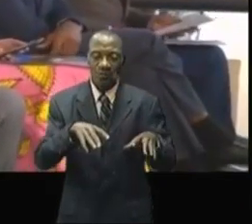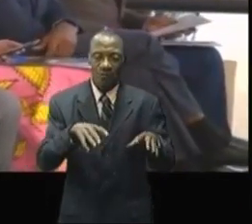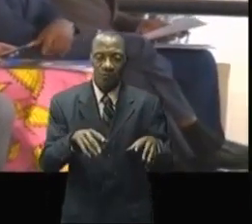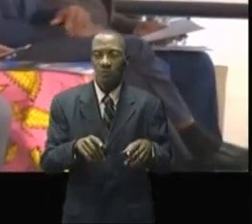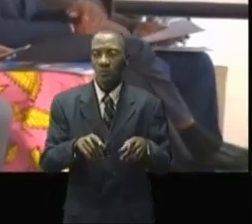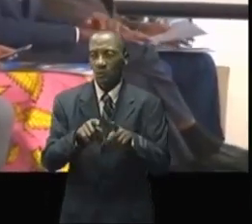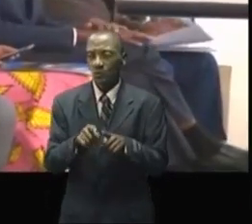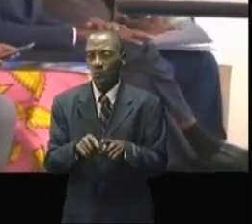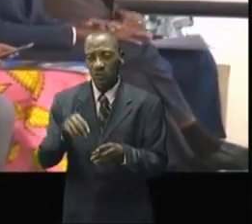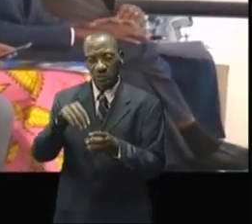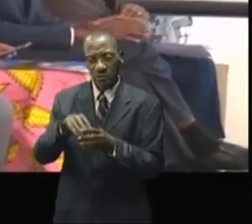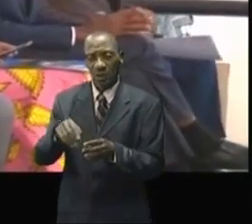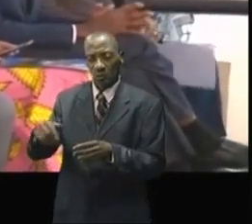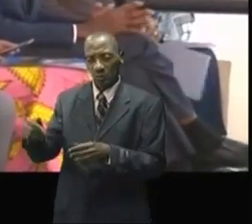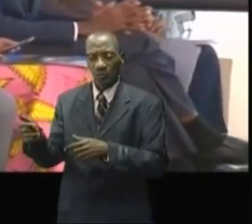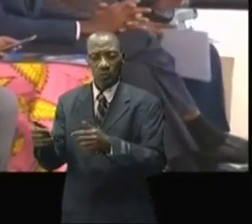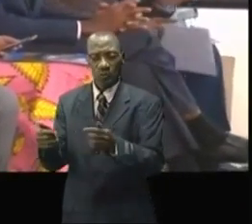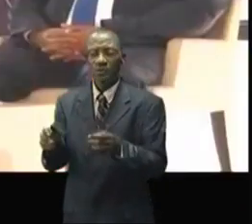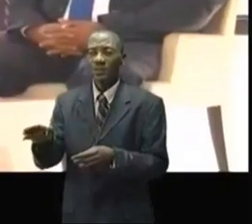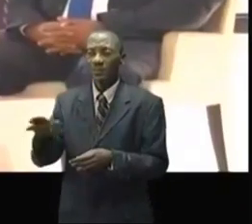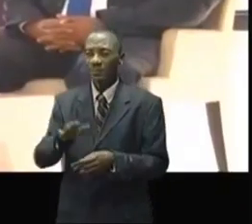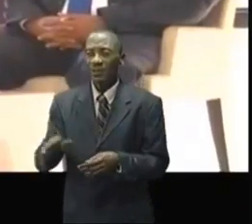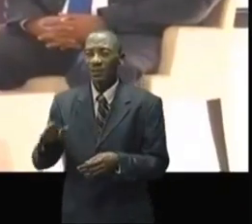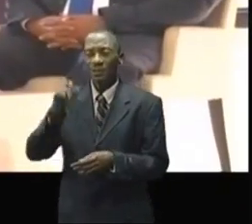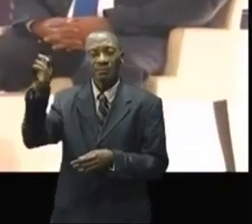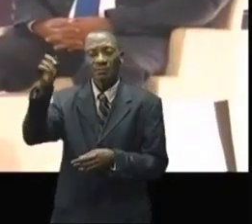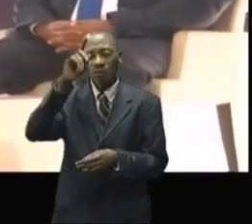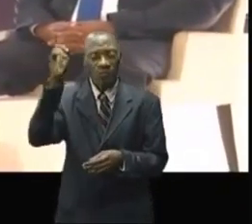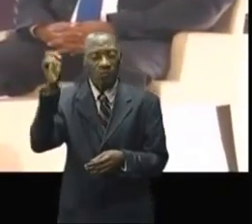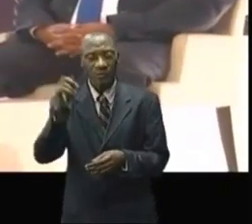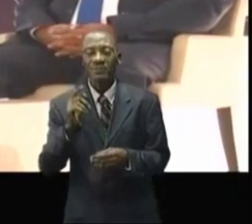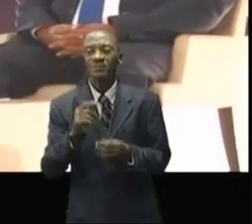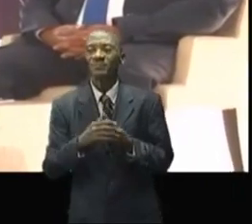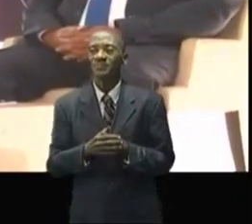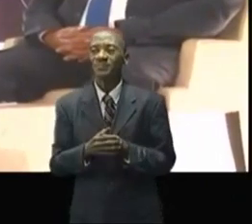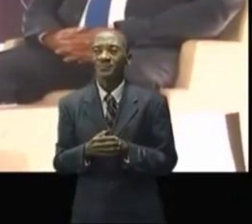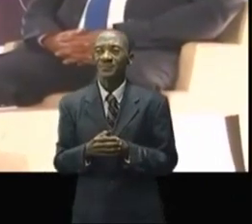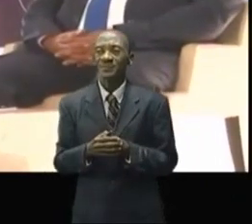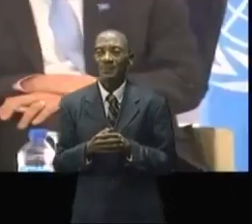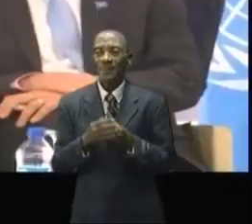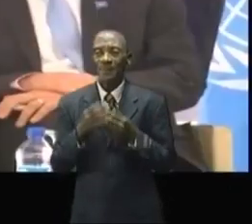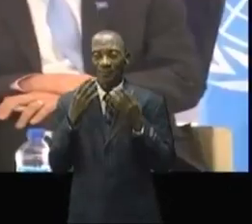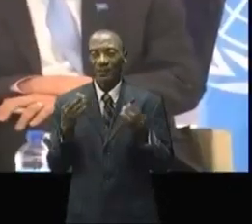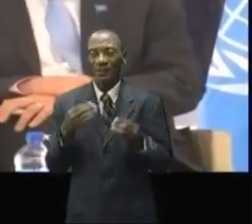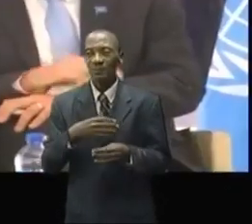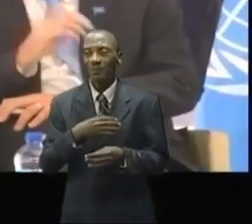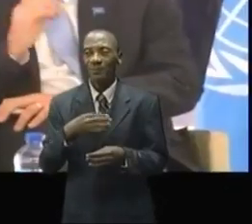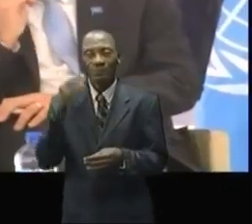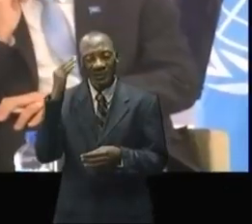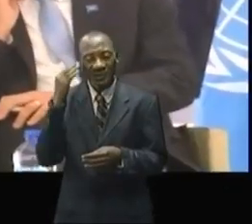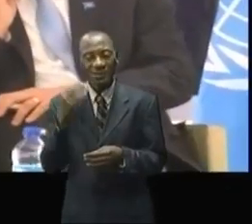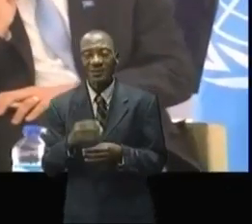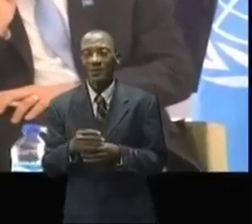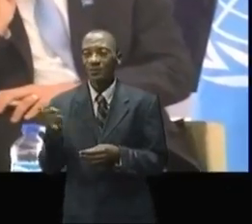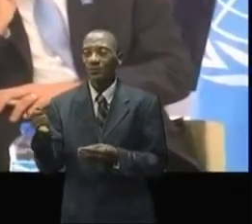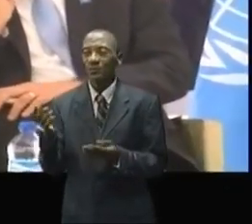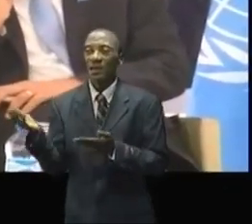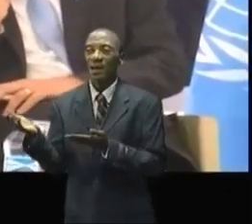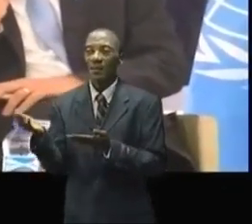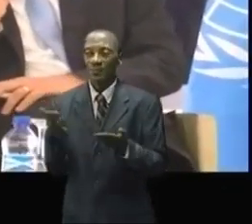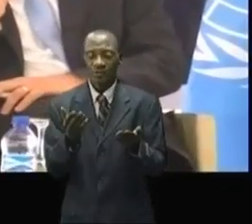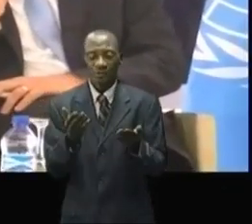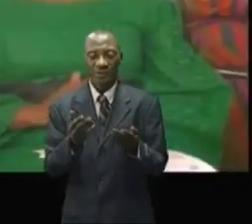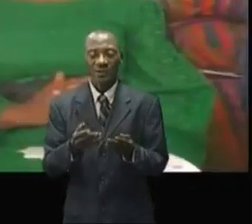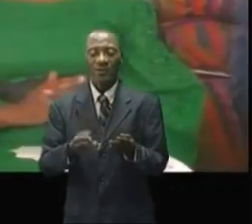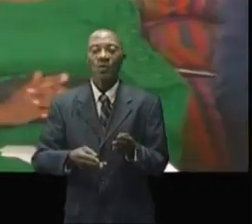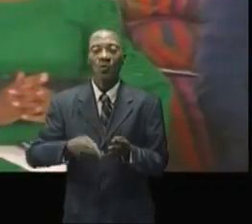conseillère spéciale du chef de l'État, les ministres de la Justice, celui des droits humains et le représentant des FARDC en